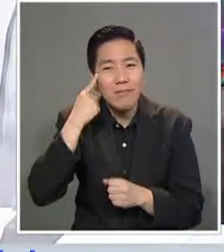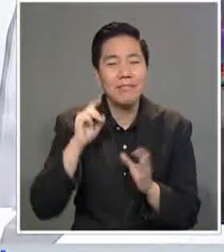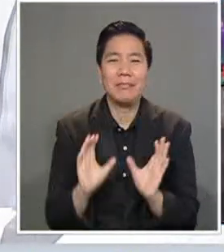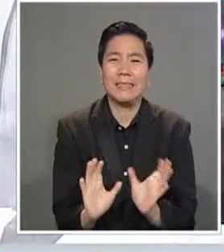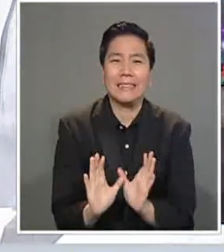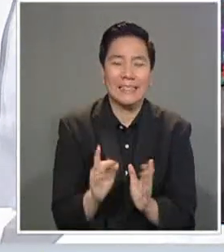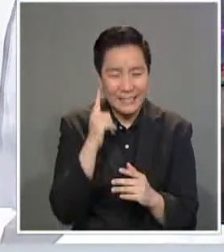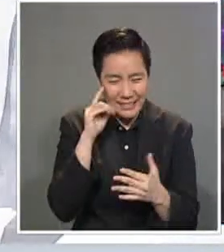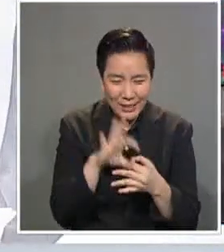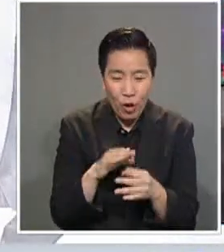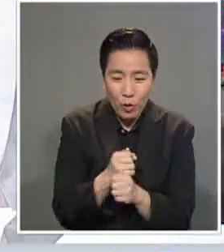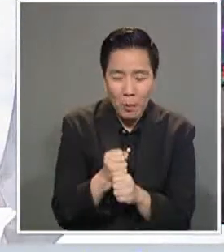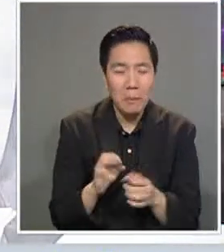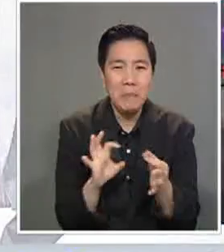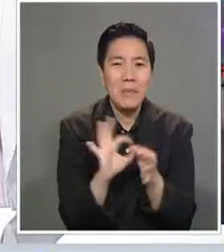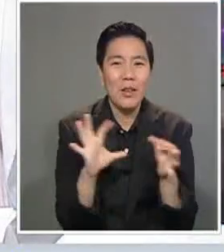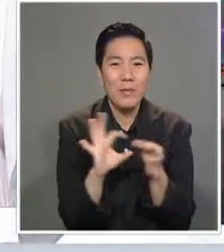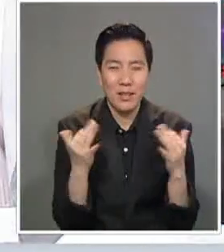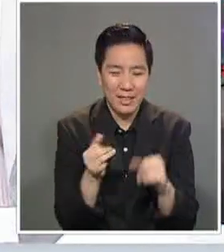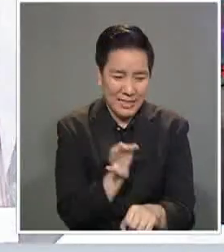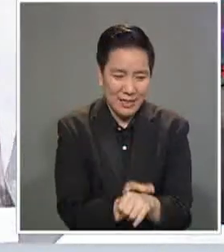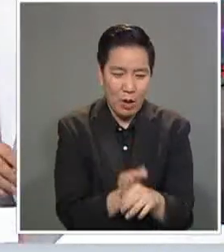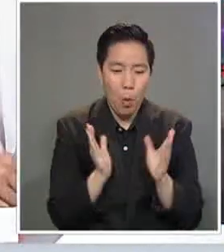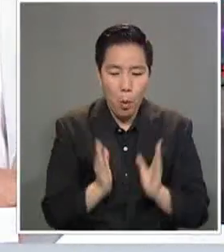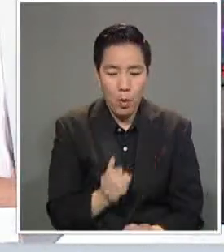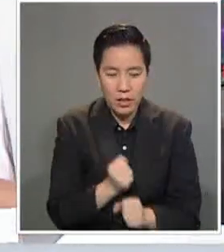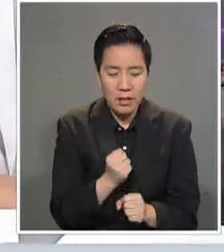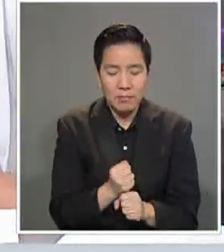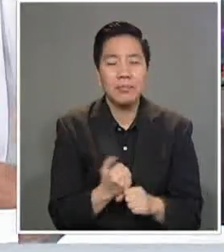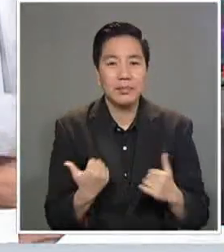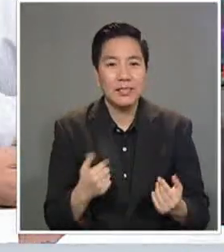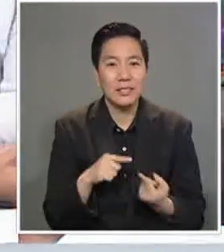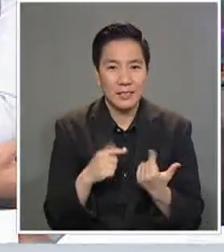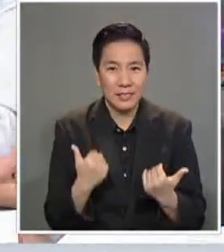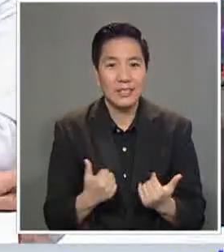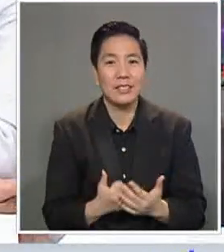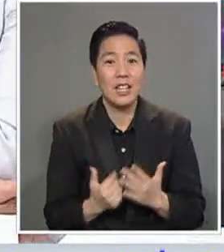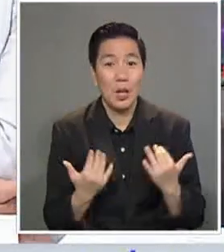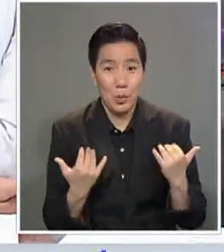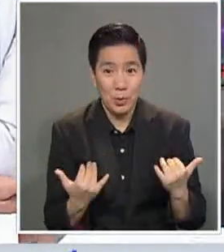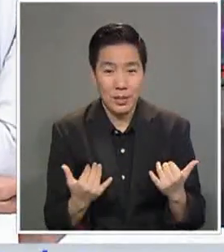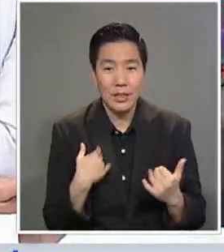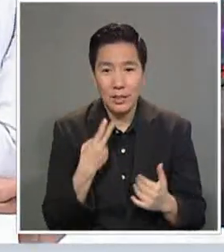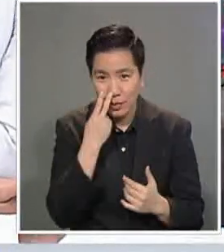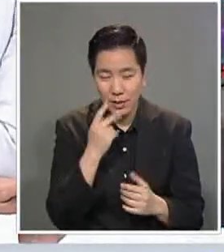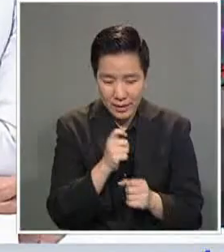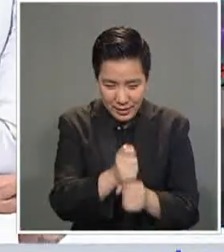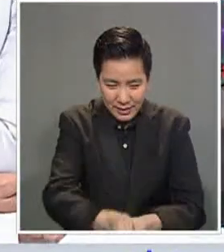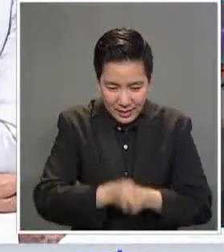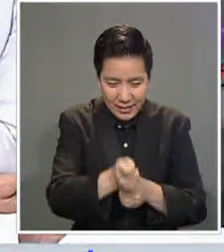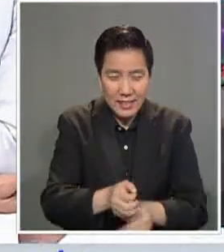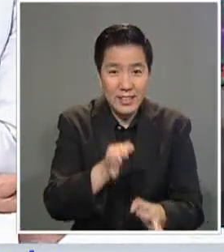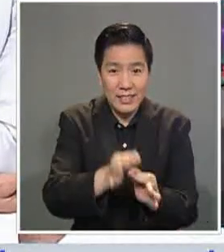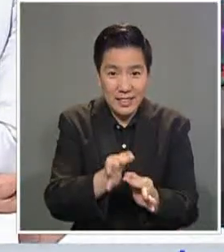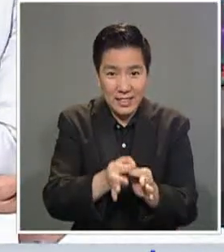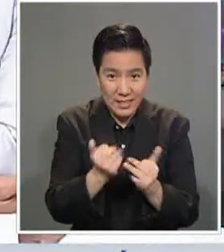อ่ะไม่น่าเกี่ยว ไม่ เกี่ยวกับนาฬ ิ ก าไม่ใช่คนทำคนทำนาฬิกานะคะวันนี้เคียงคู่รู้ค่ากับทกสนะ